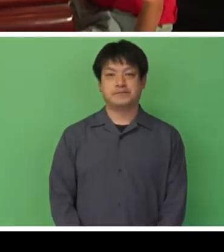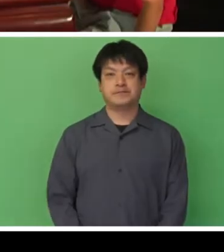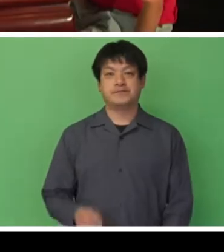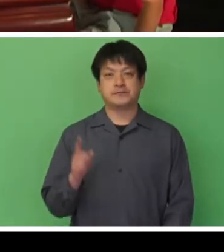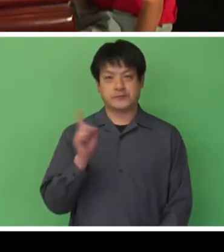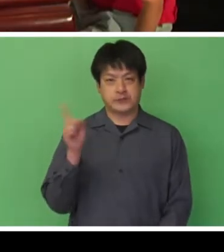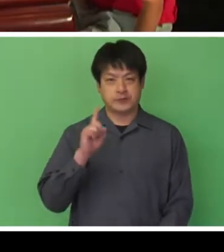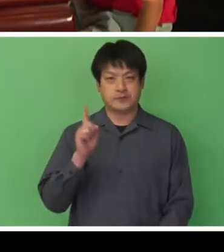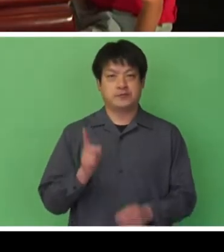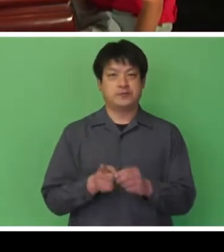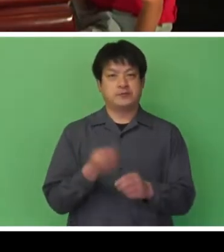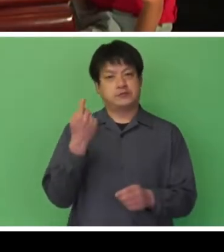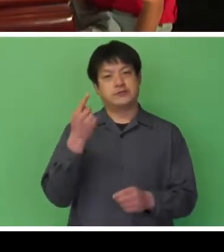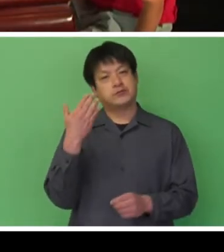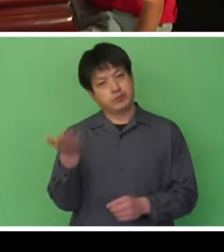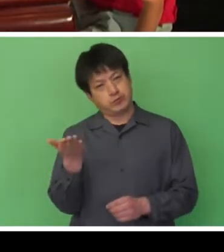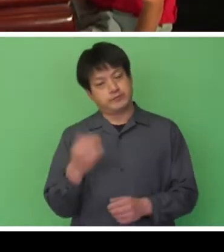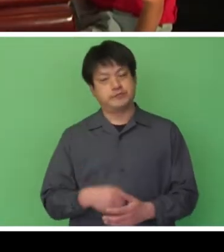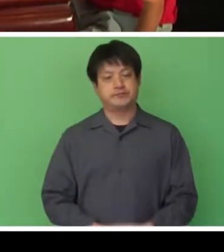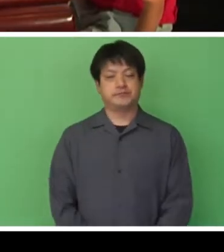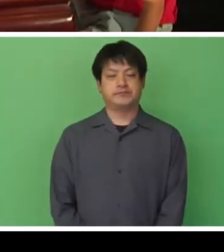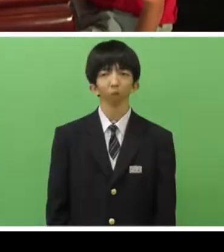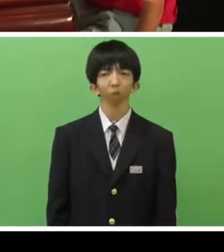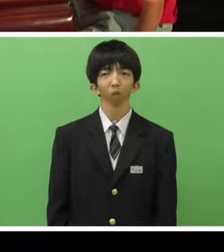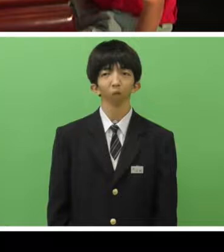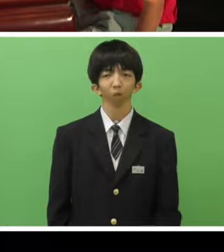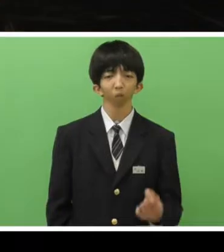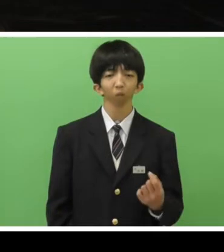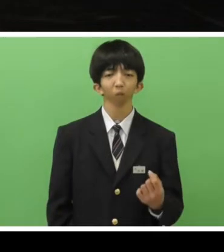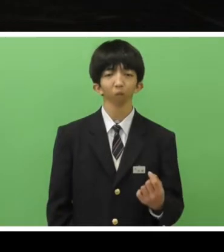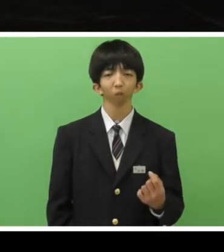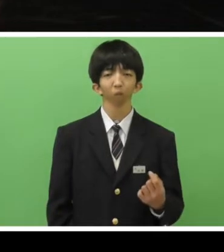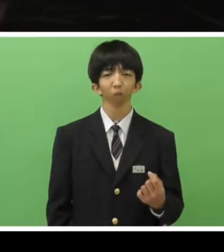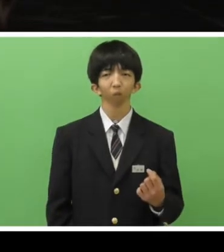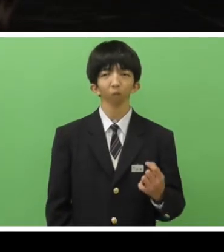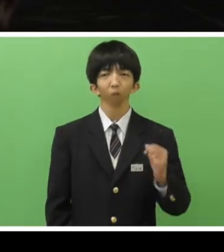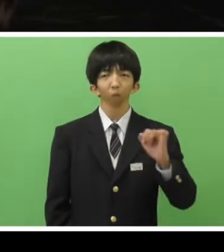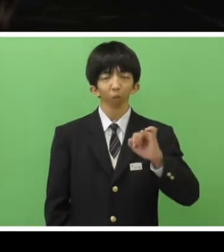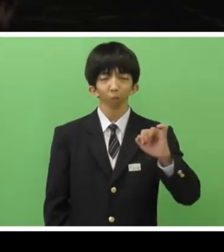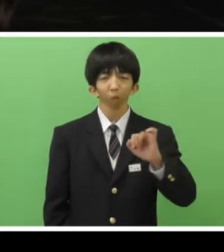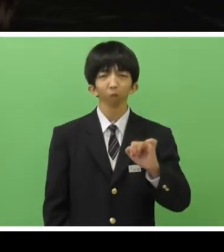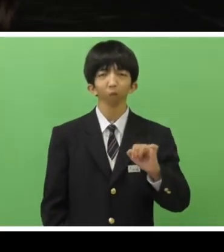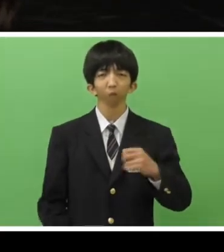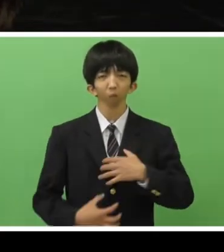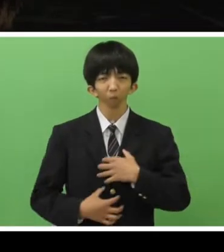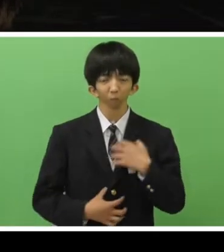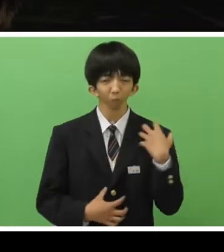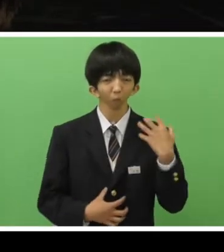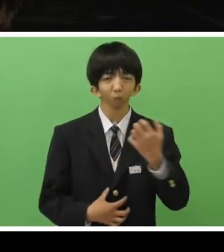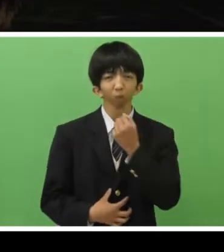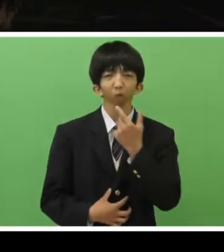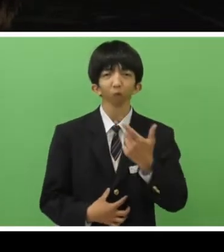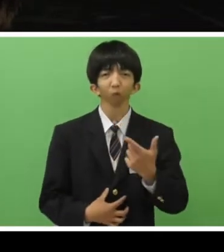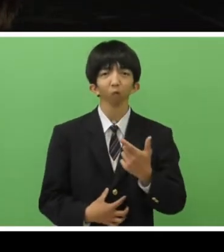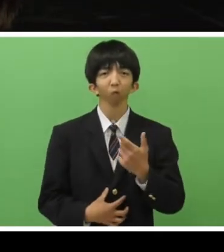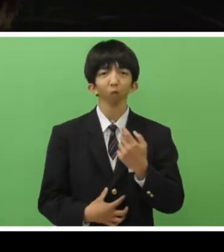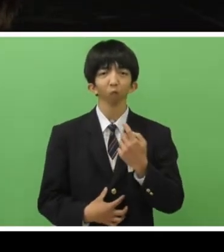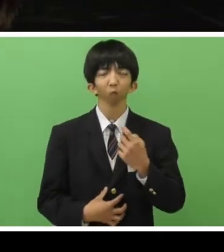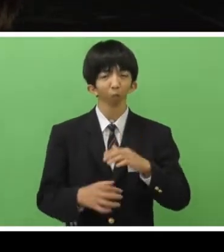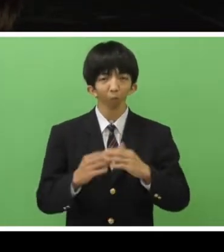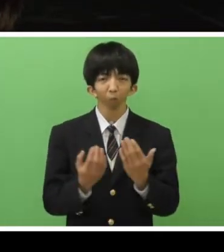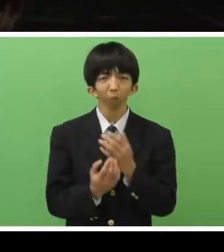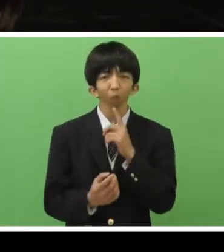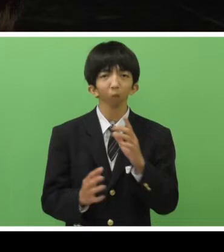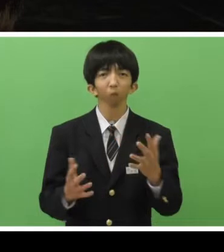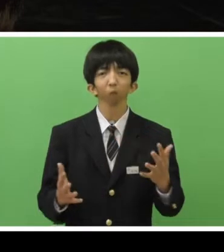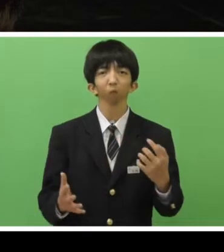うん、何かあったの？ うん、ばあちゃんに心配かけたくなかったから言わなかったんだけど、